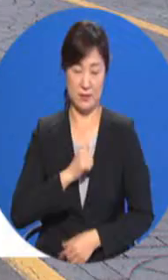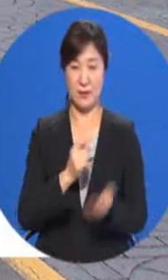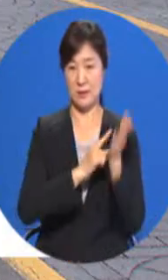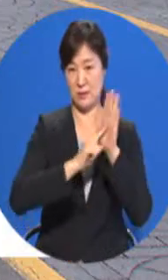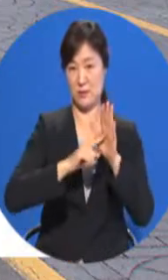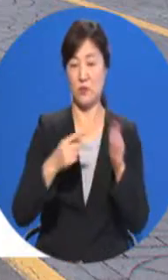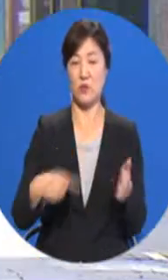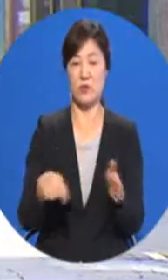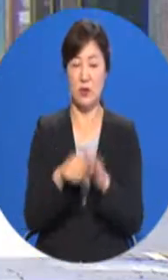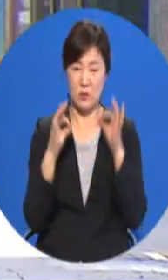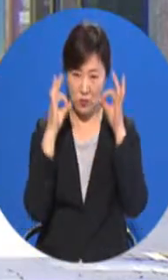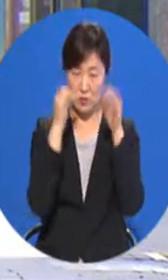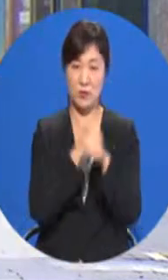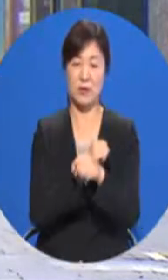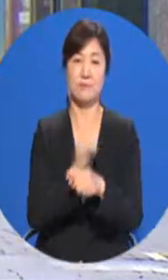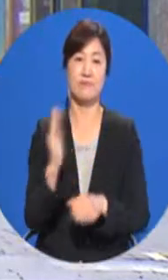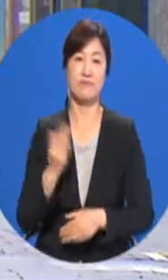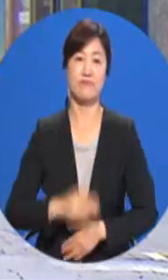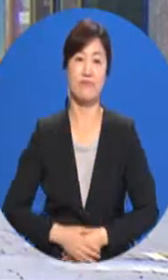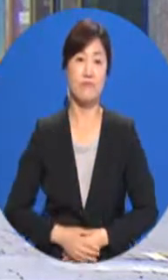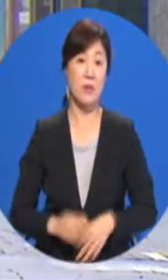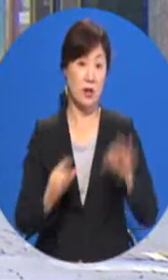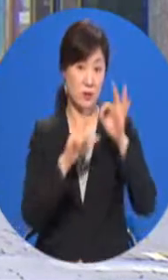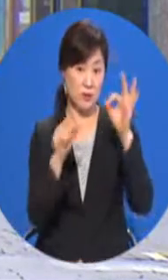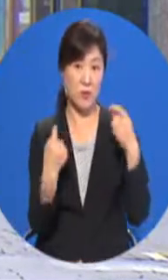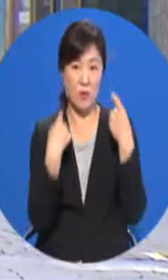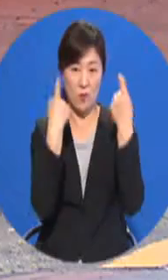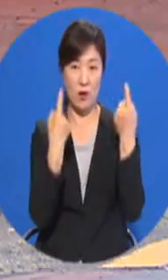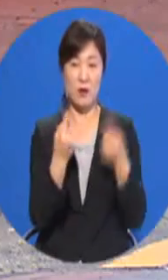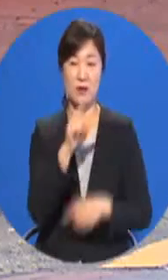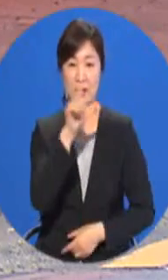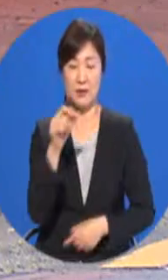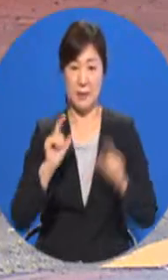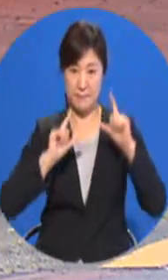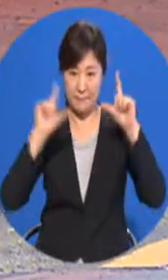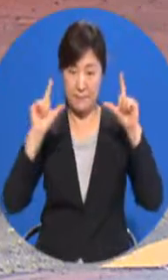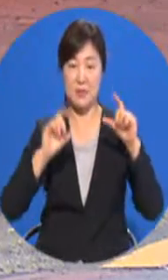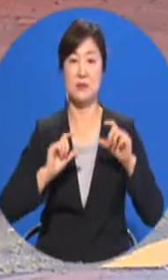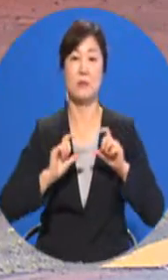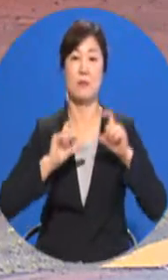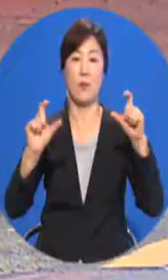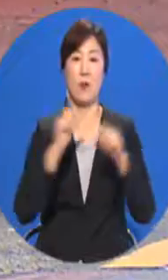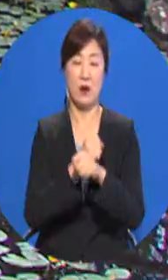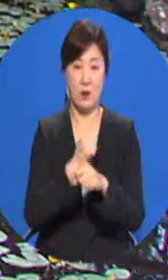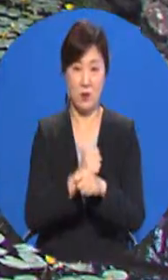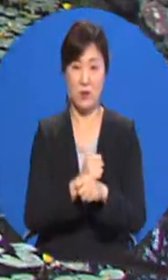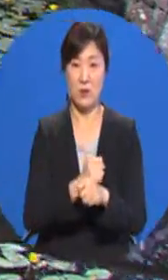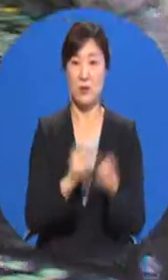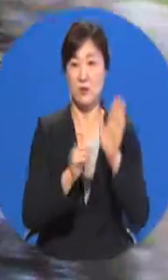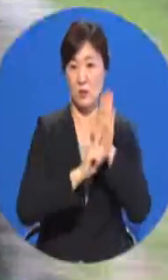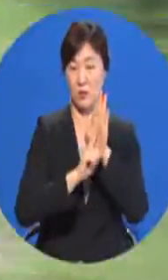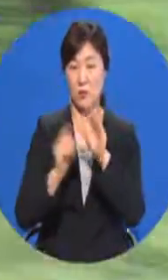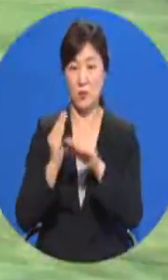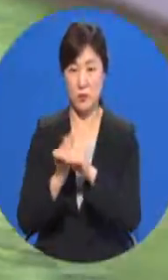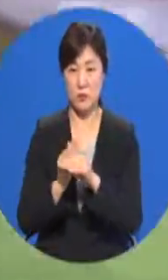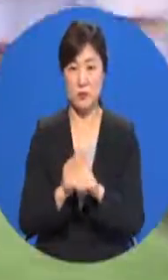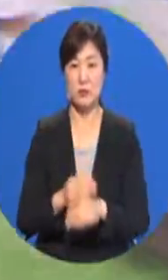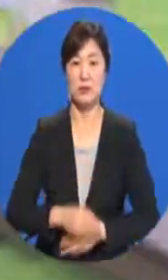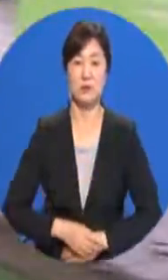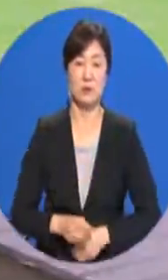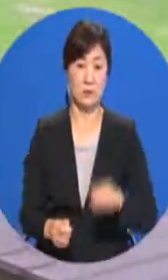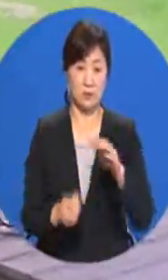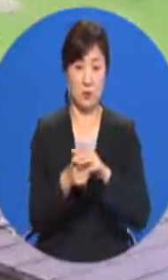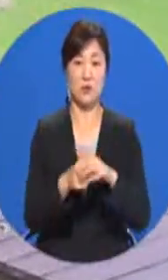가져야 할 이유입니다. 다음 달 관광의 달을 선포하고 대외적인 홍보에 나선 광양시. 고유한 지역색의